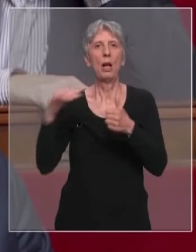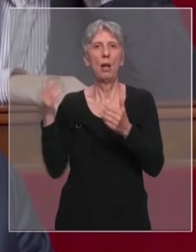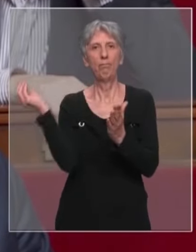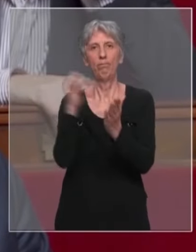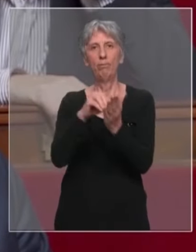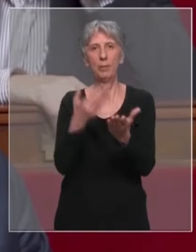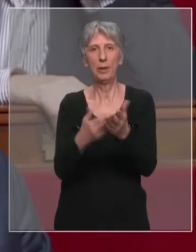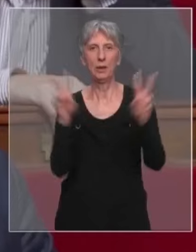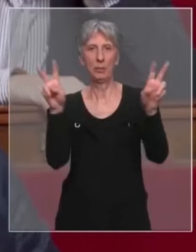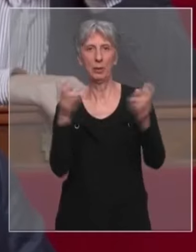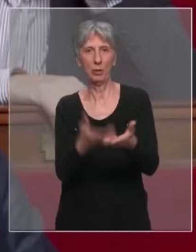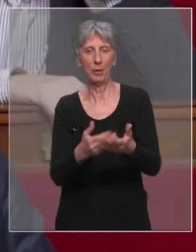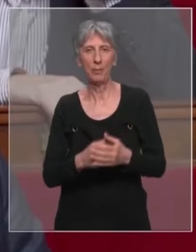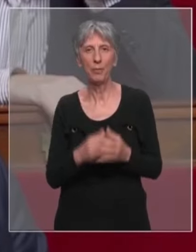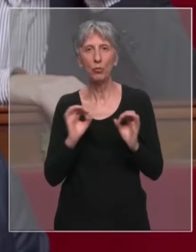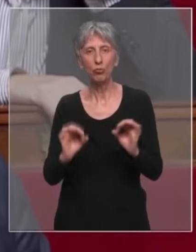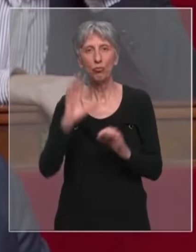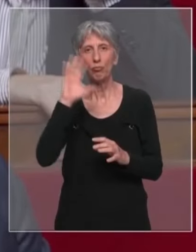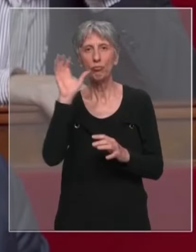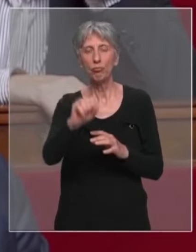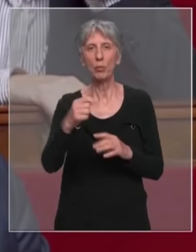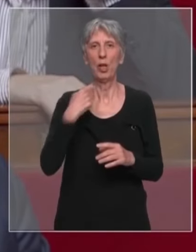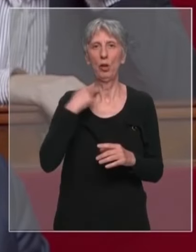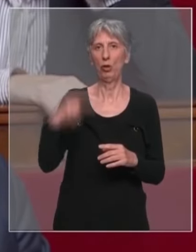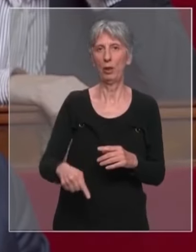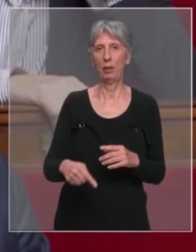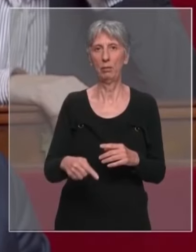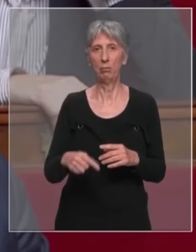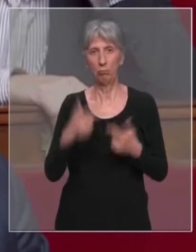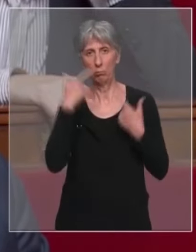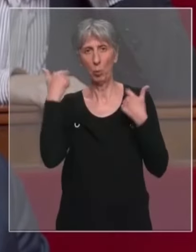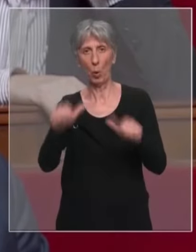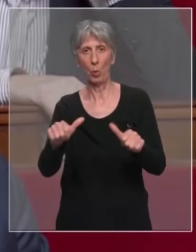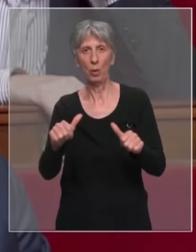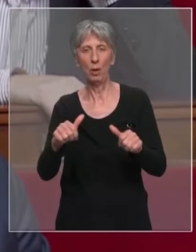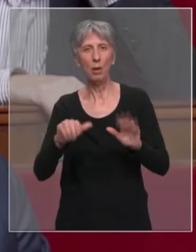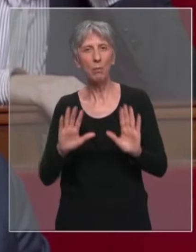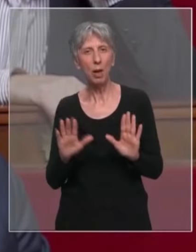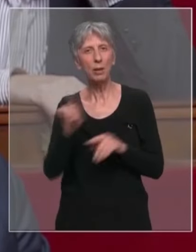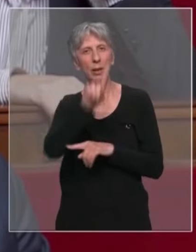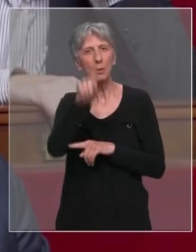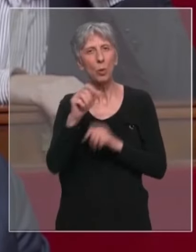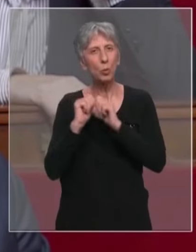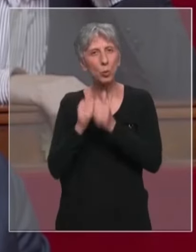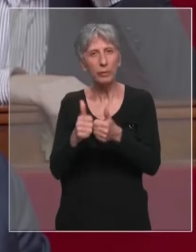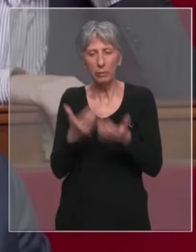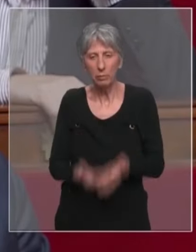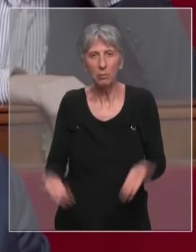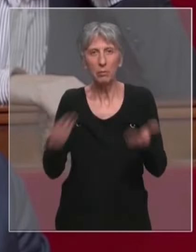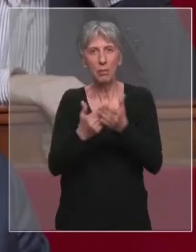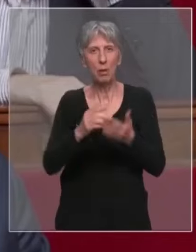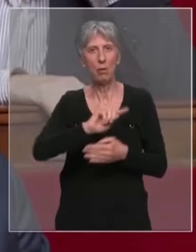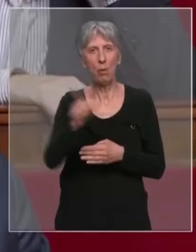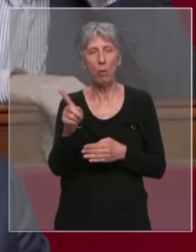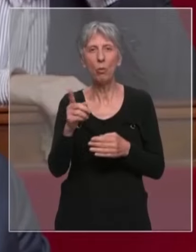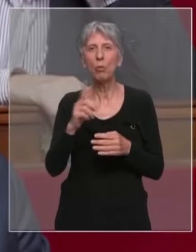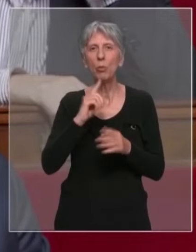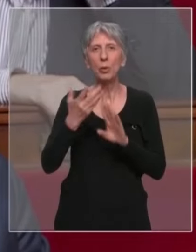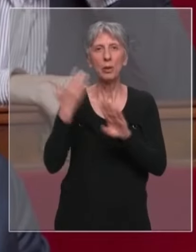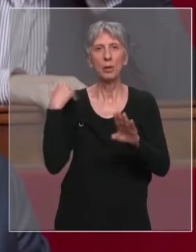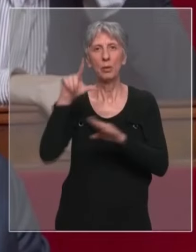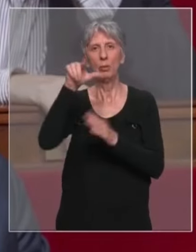Là aussi, le constat d'échec est sans appel. Et la question n'est pas que conjoncturelle. Vous avez effectivement, depuis